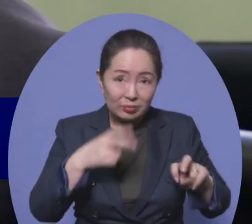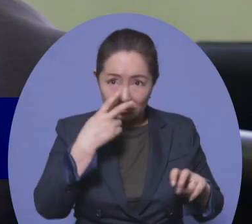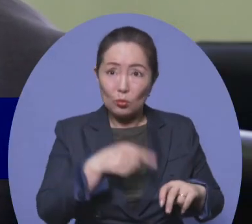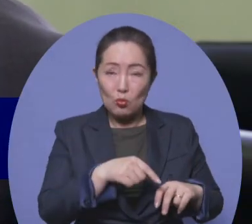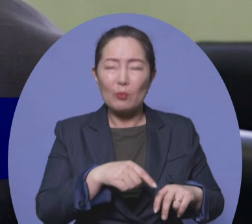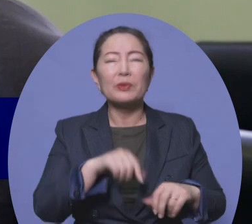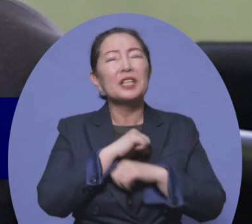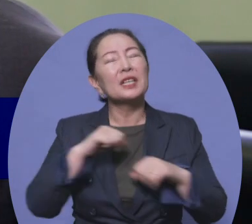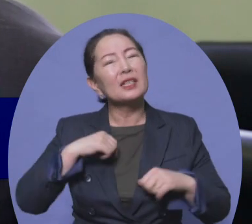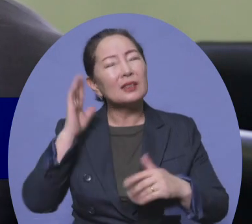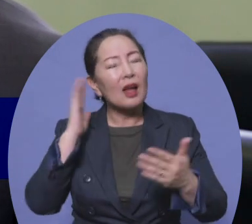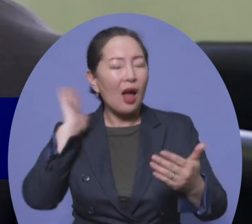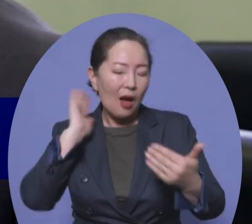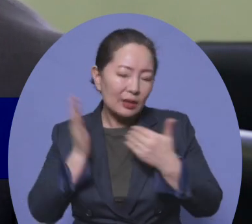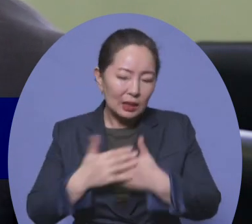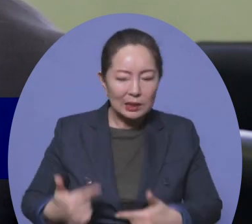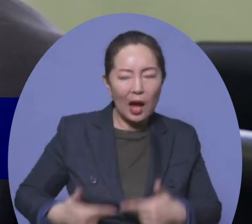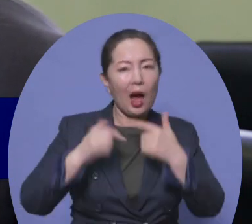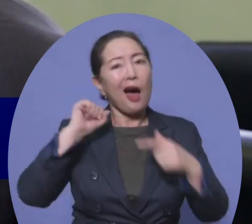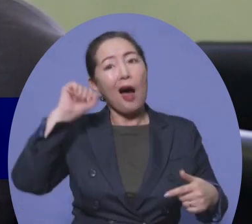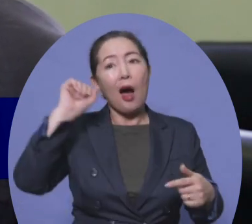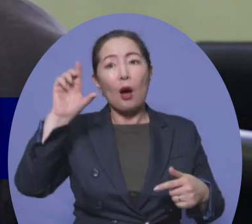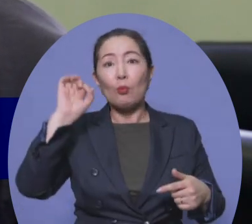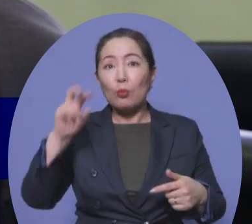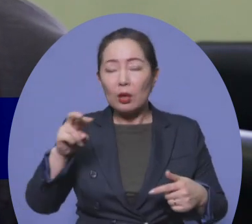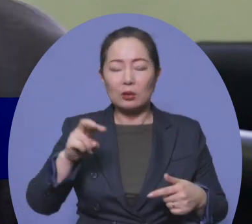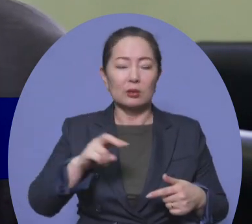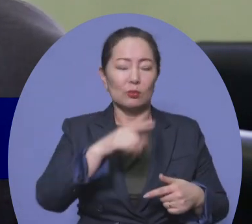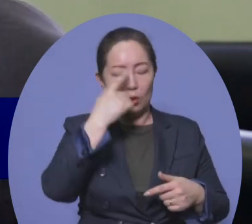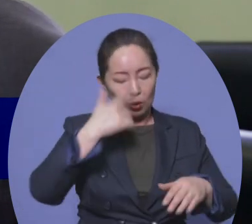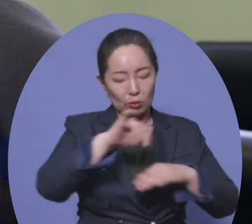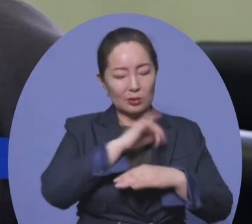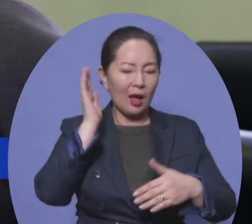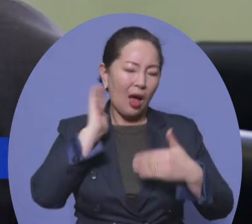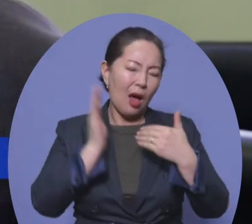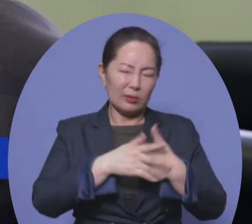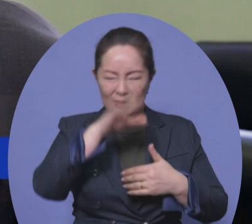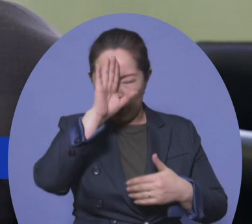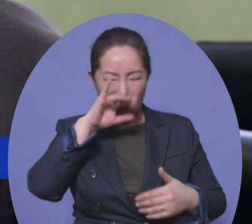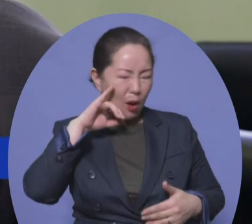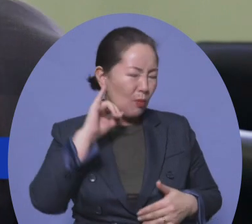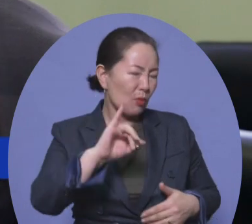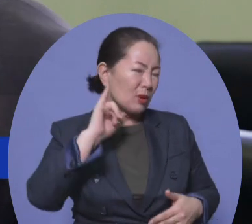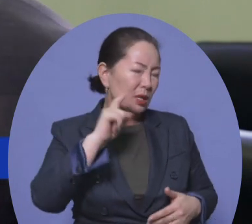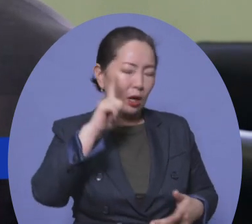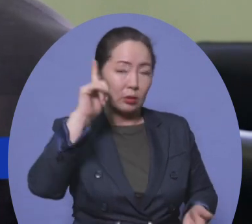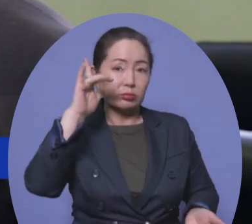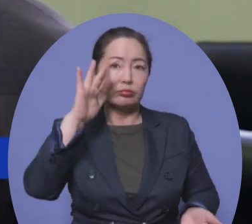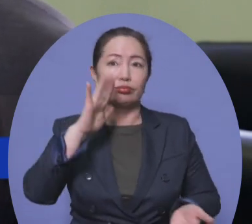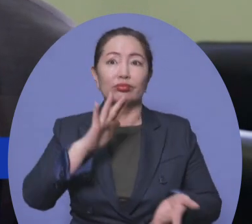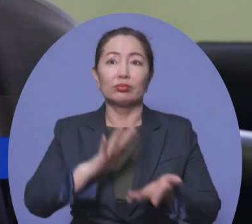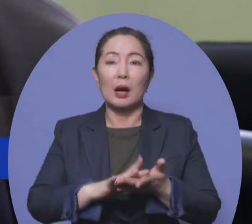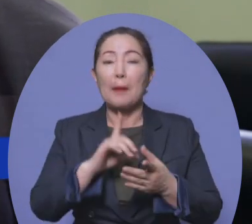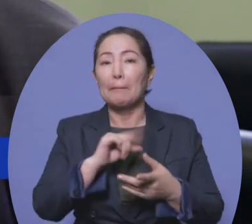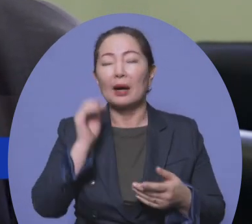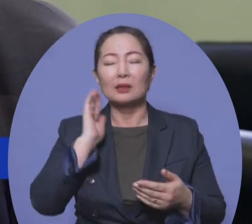иргэд одоо авилгын гимтэрэгтэй тэмцээд ирэхээр авилга бол одоо Монгол Улсын хэмжээнд бүр татгатанд олцсон байсан байна. Хүцүү байдалд орцсон байна